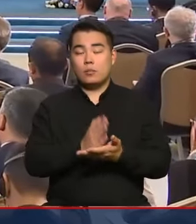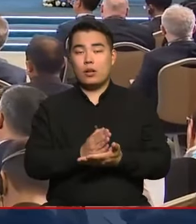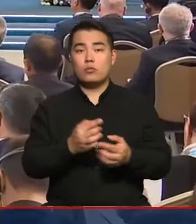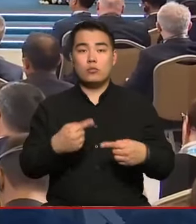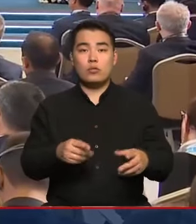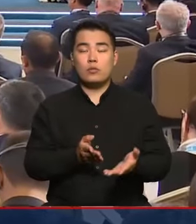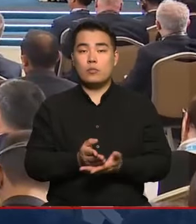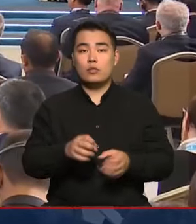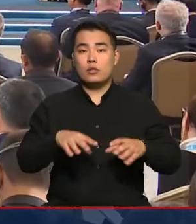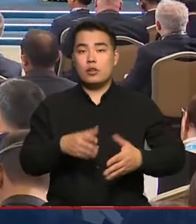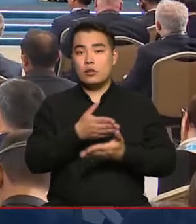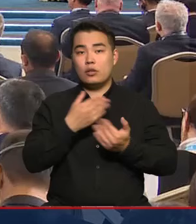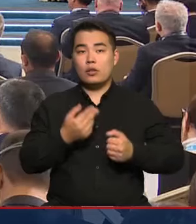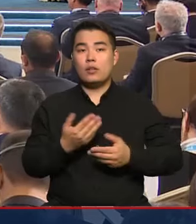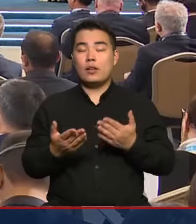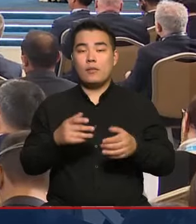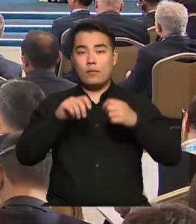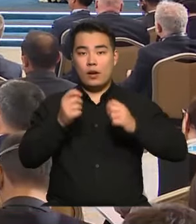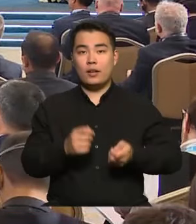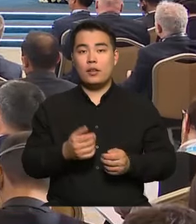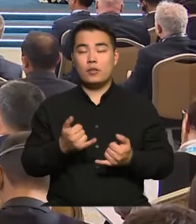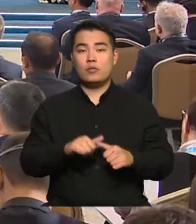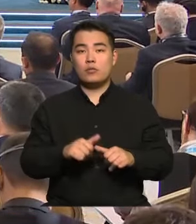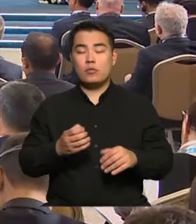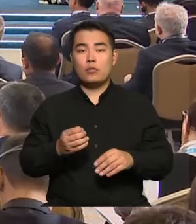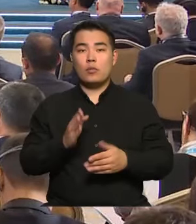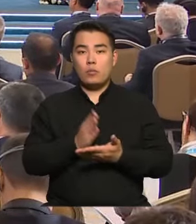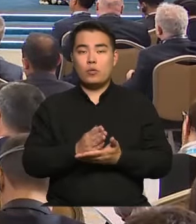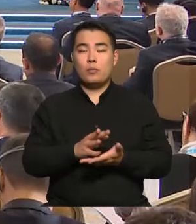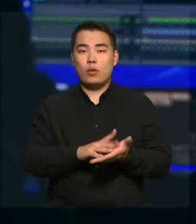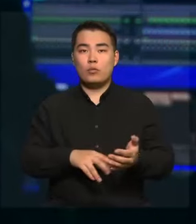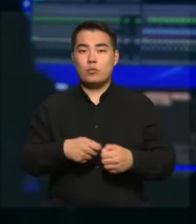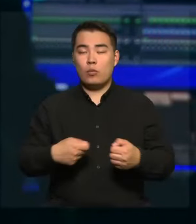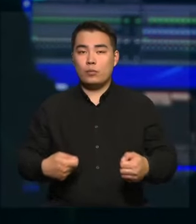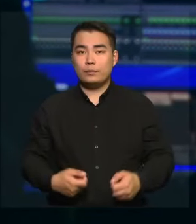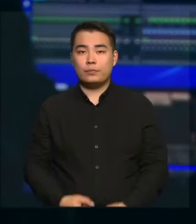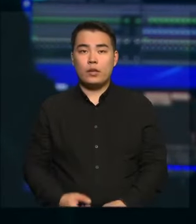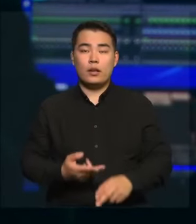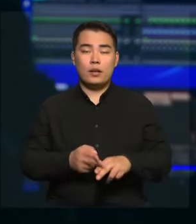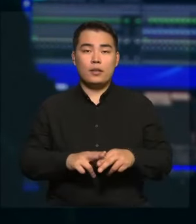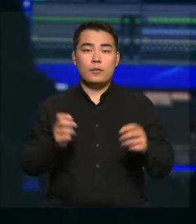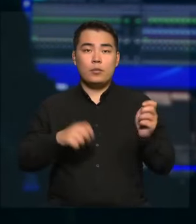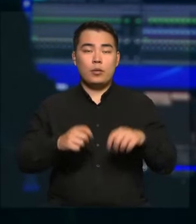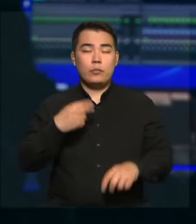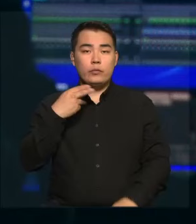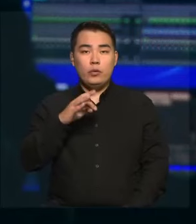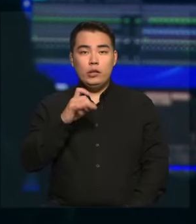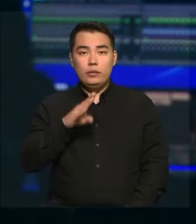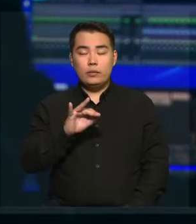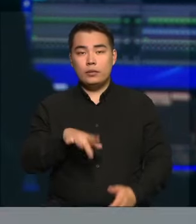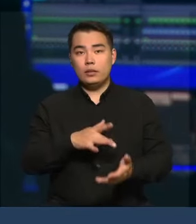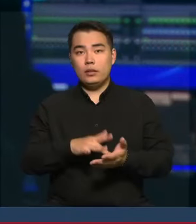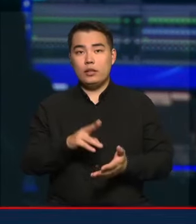жол жоқ. Әйтпесе, соғыс қос тарапты да жойып тынады. Осы форумда Қасым Жомарт Тоқаев